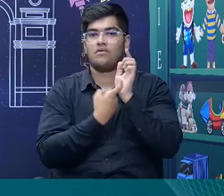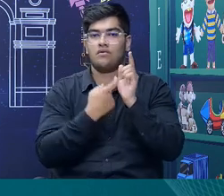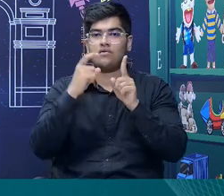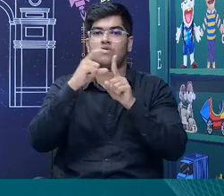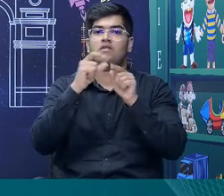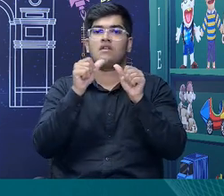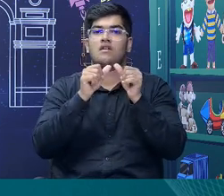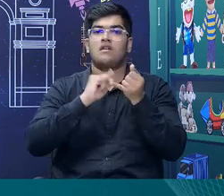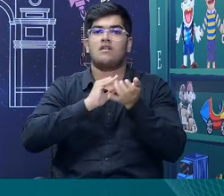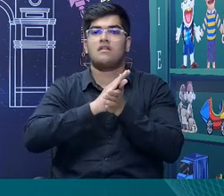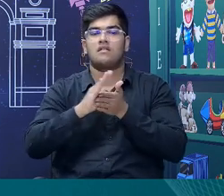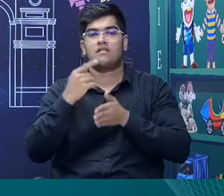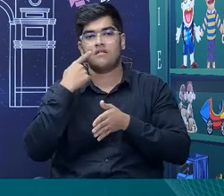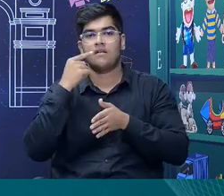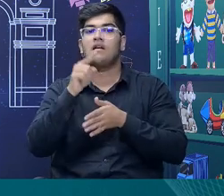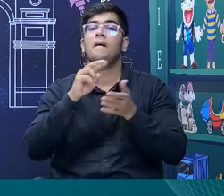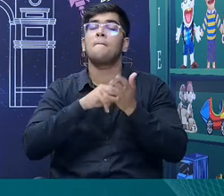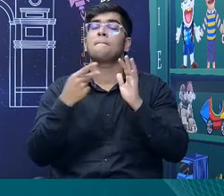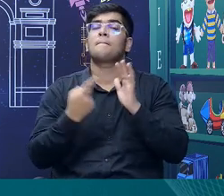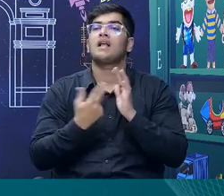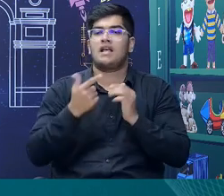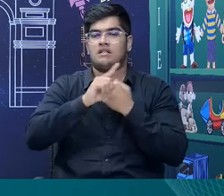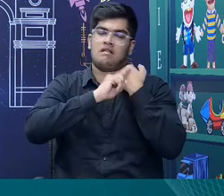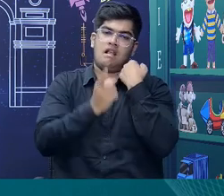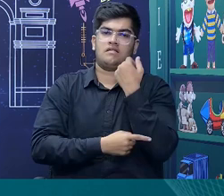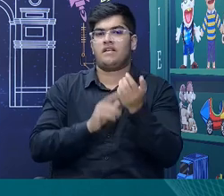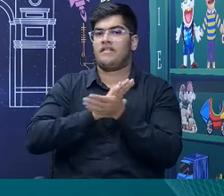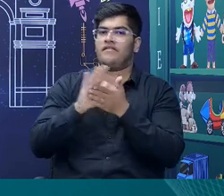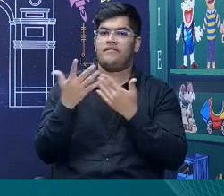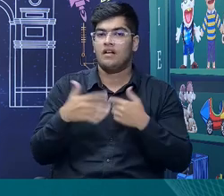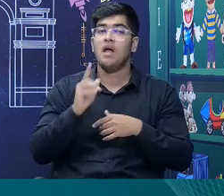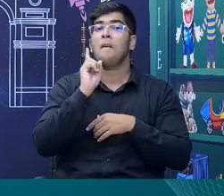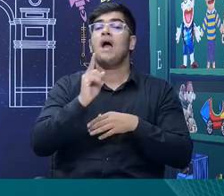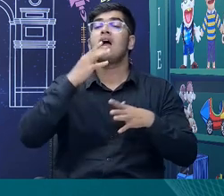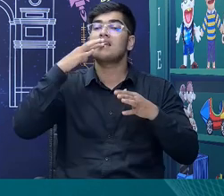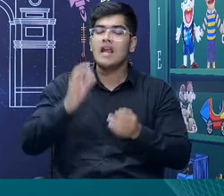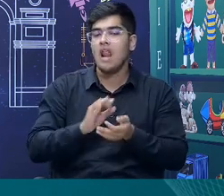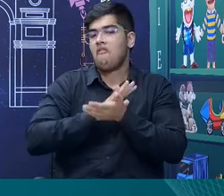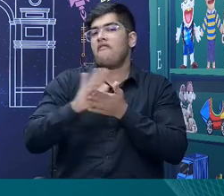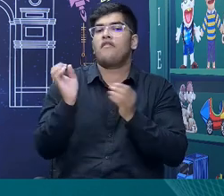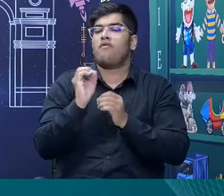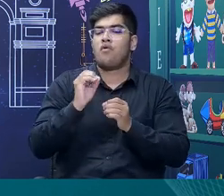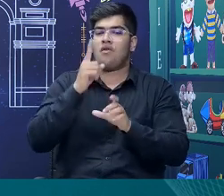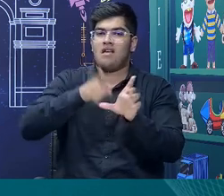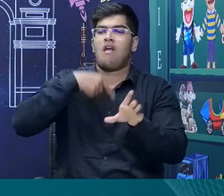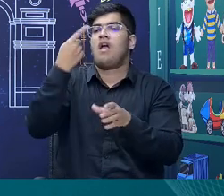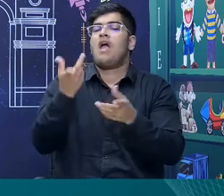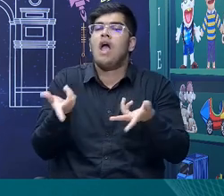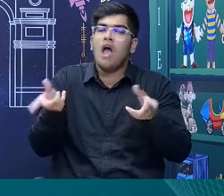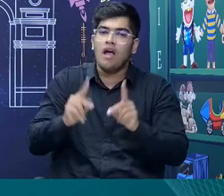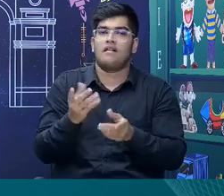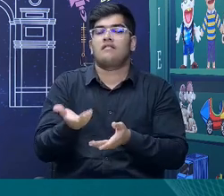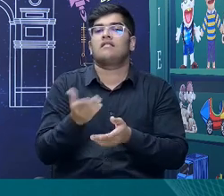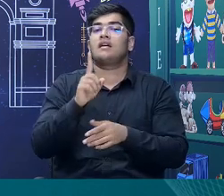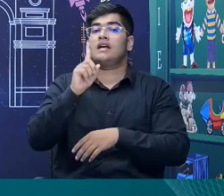अंत ऐसा अनंत जिसका कोई अंत भी नहीं है और बिगनिंग भी नहीं है यह 10 दिन का त्योहार